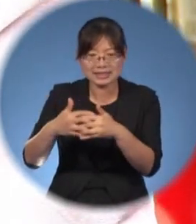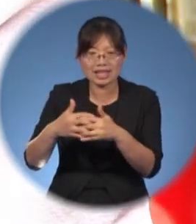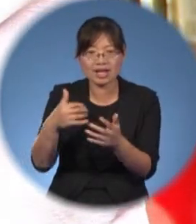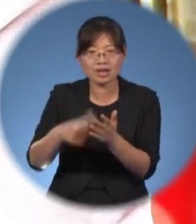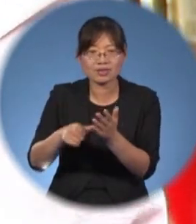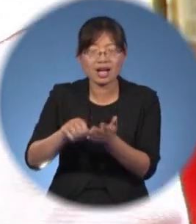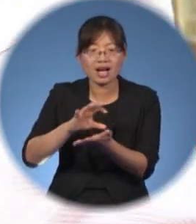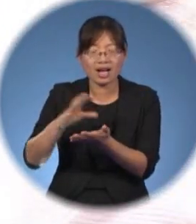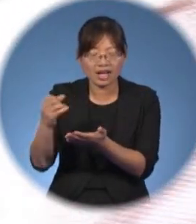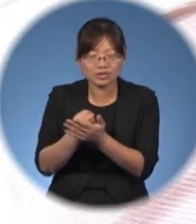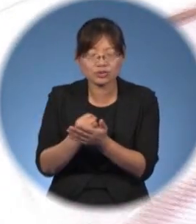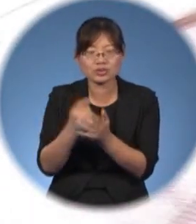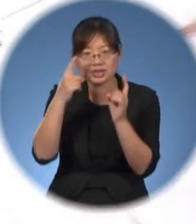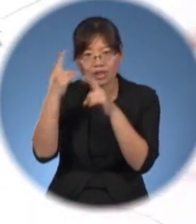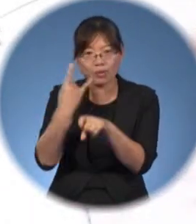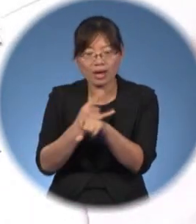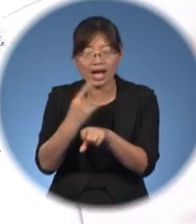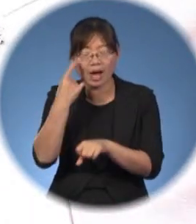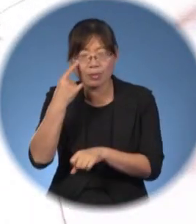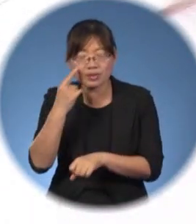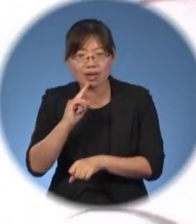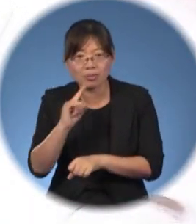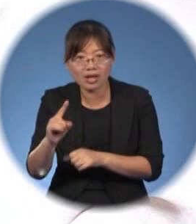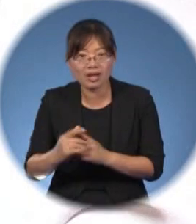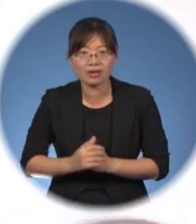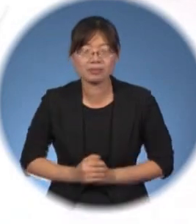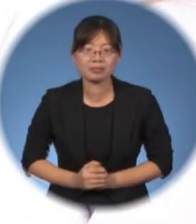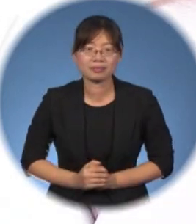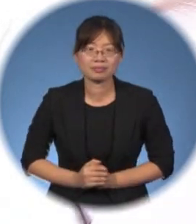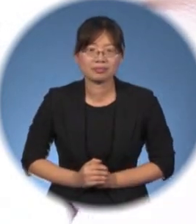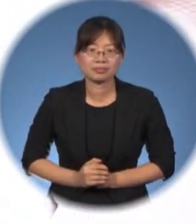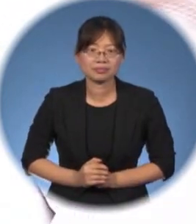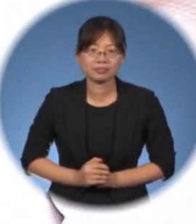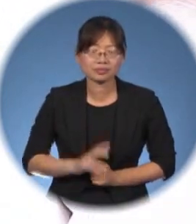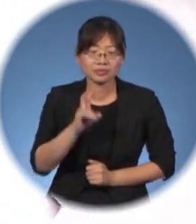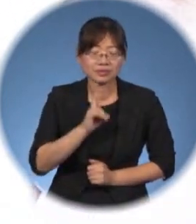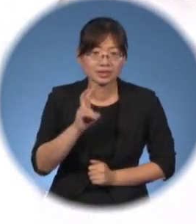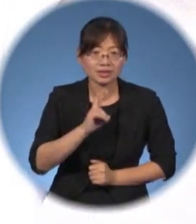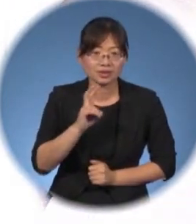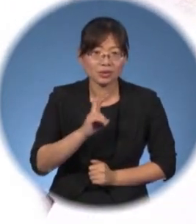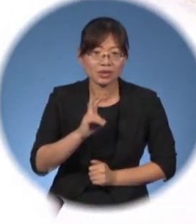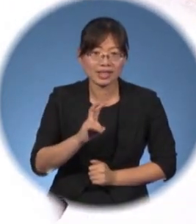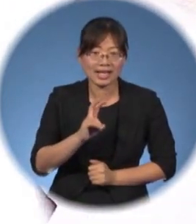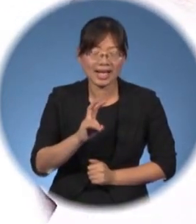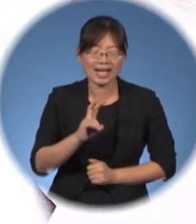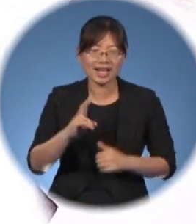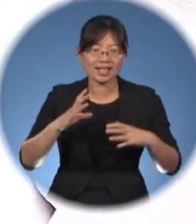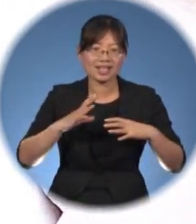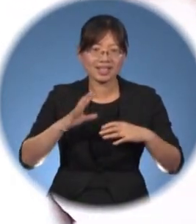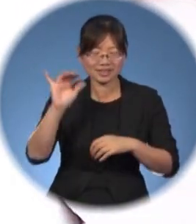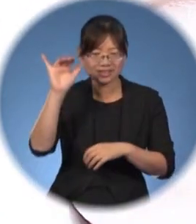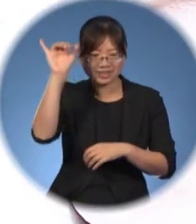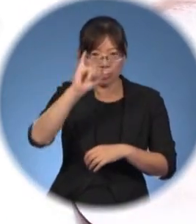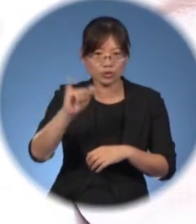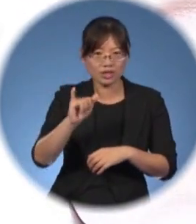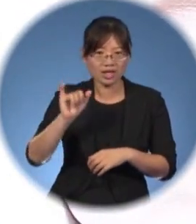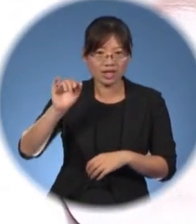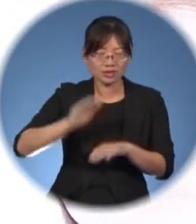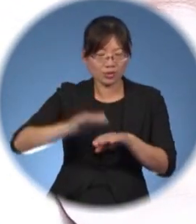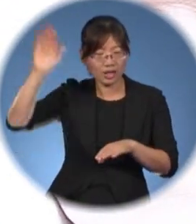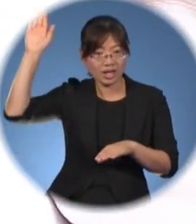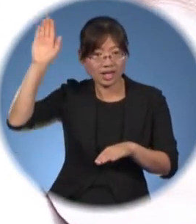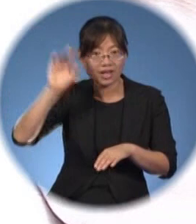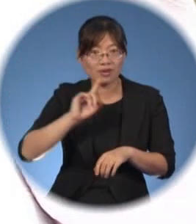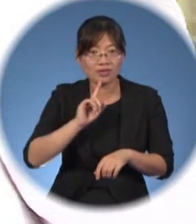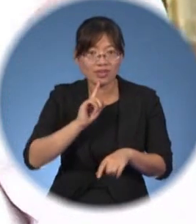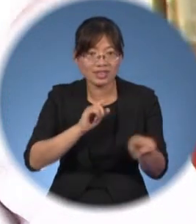그래, 기념으로 하자. 예, 예, 예. 근데 노래 전부 하겠다고 손 들었는데 나와서 허락을 해.